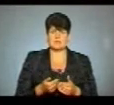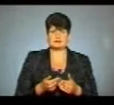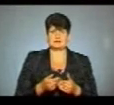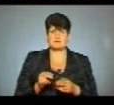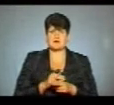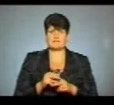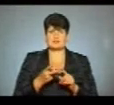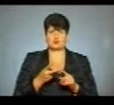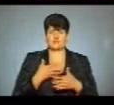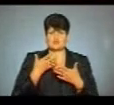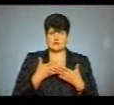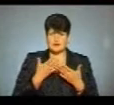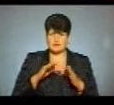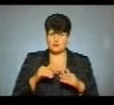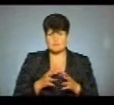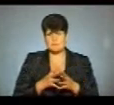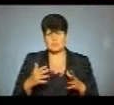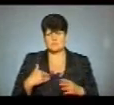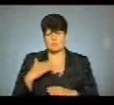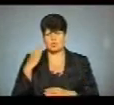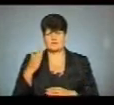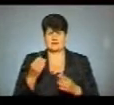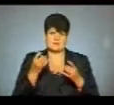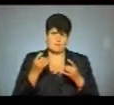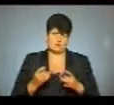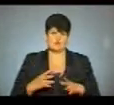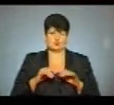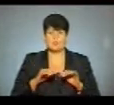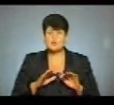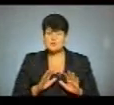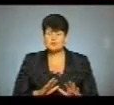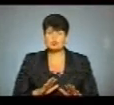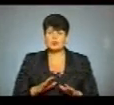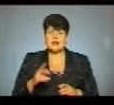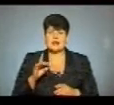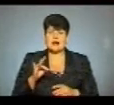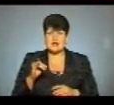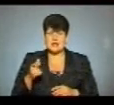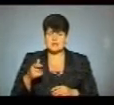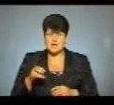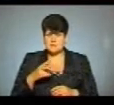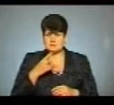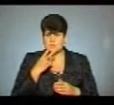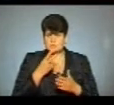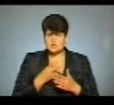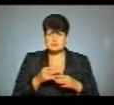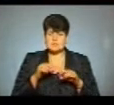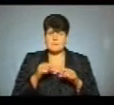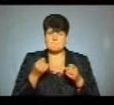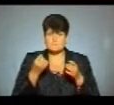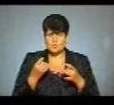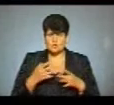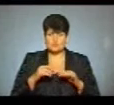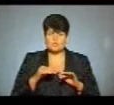другого читання. Втім, потім більшість проголосувала за спрощену процедуру. Регламент же передбачає, що за спрощеною процедурою